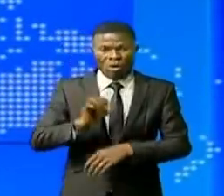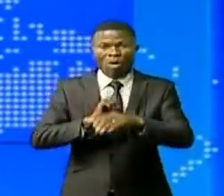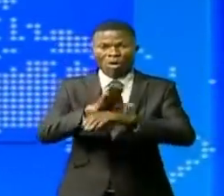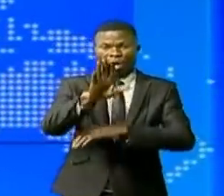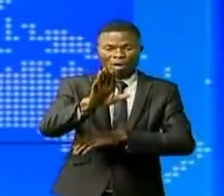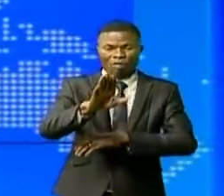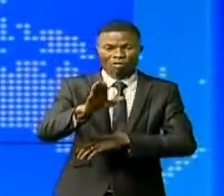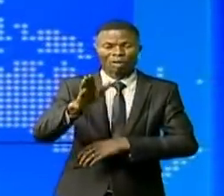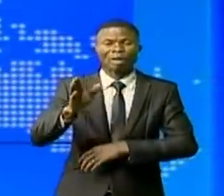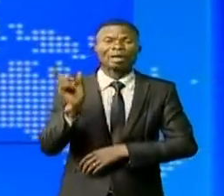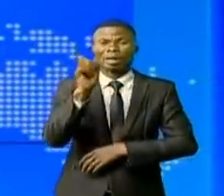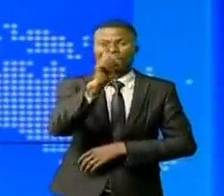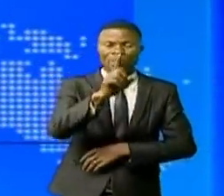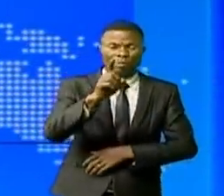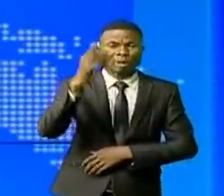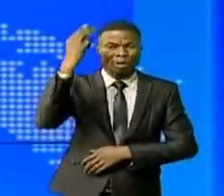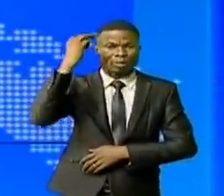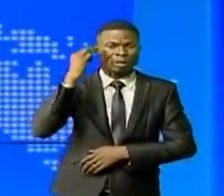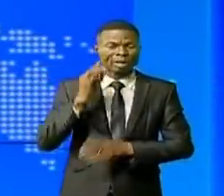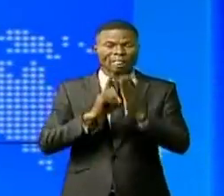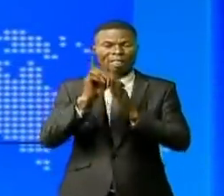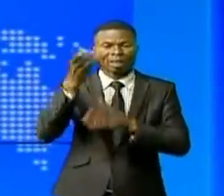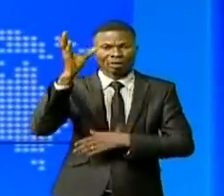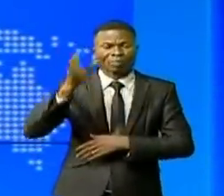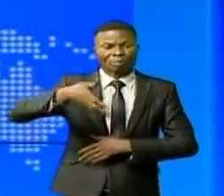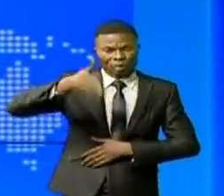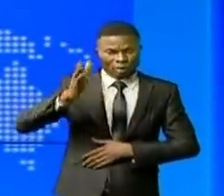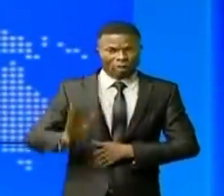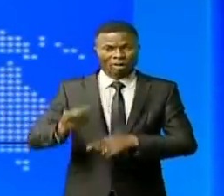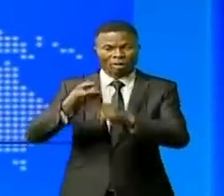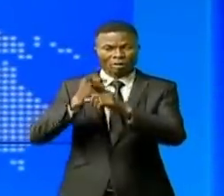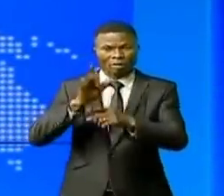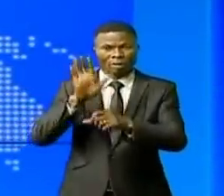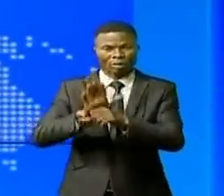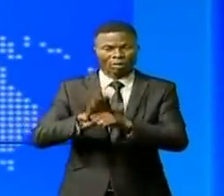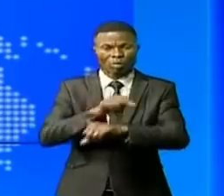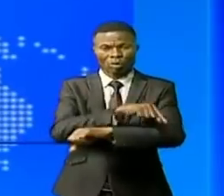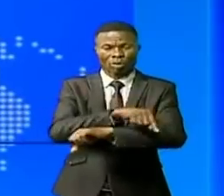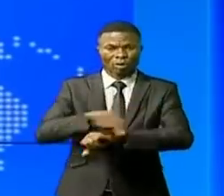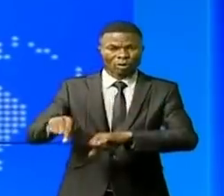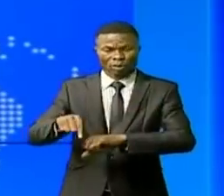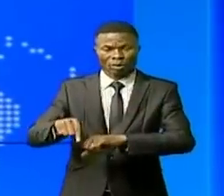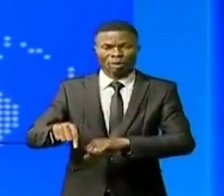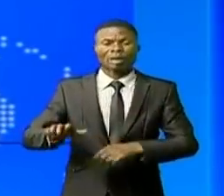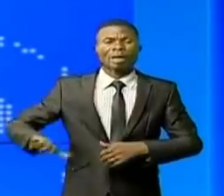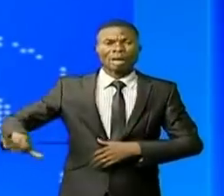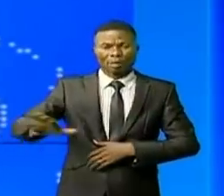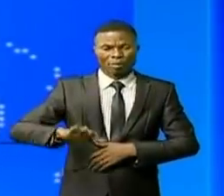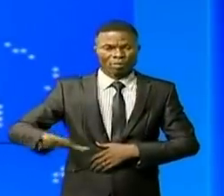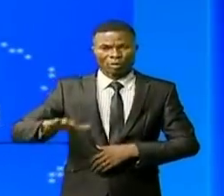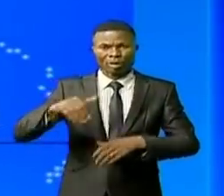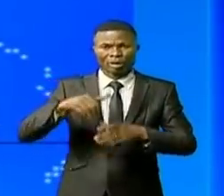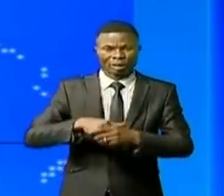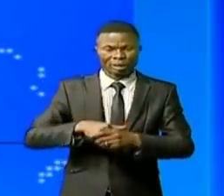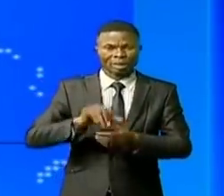le ministre du Développement Rural. Ces experts proviennent de plusieurs institutions de la République à travers